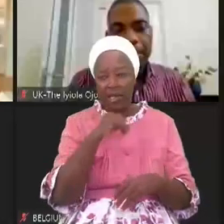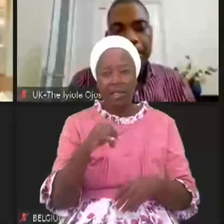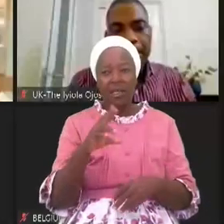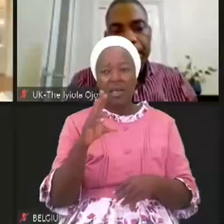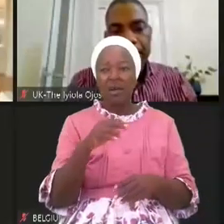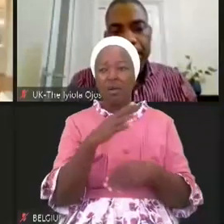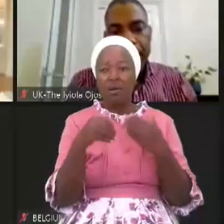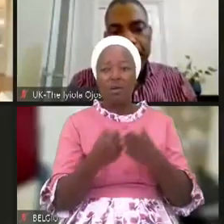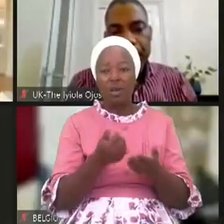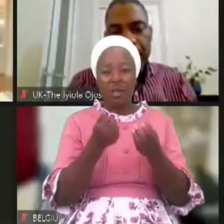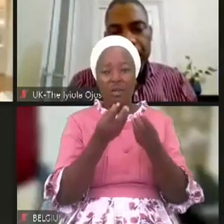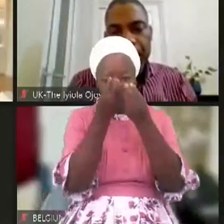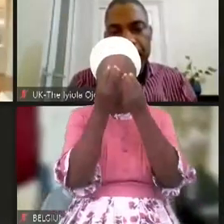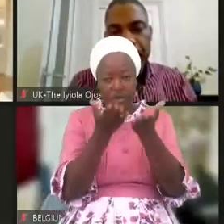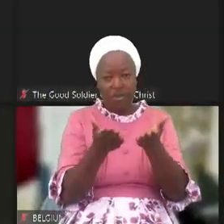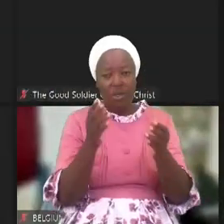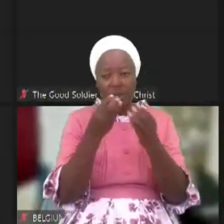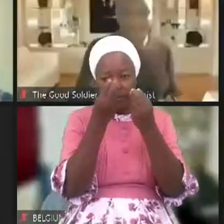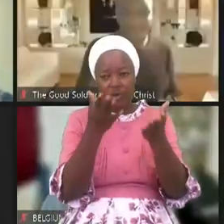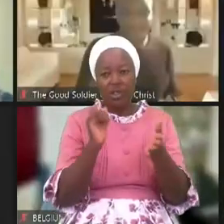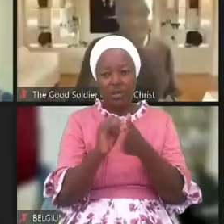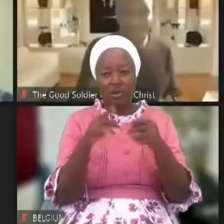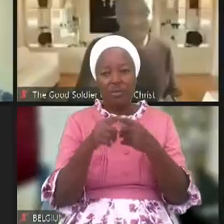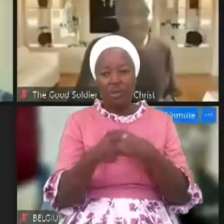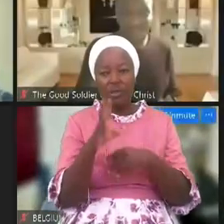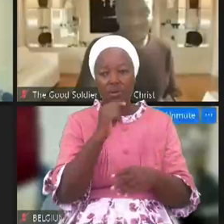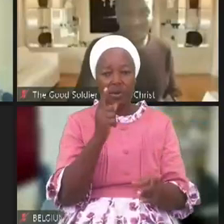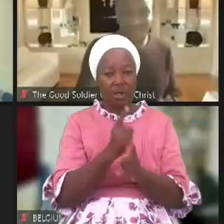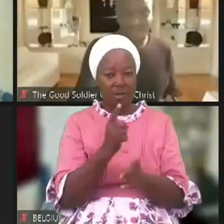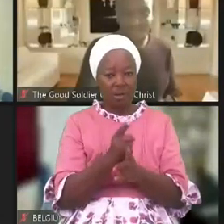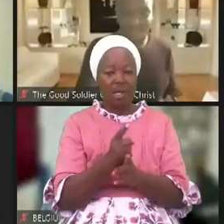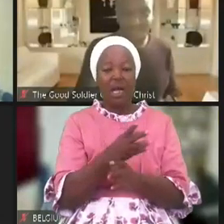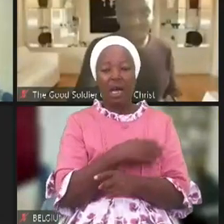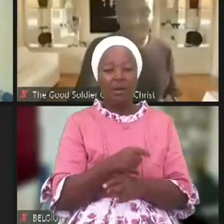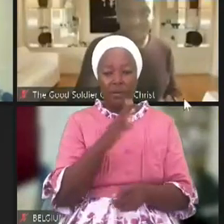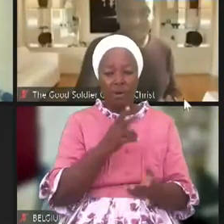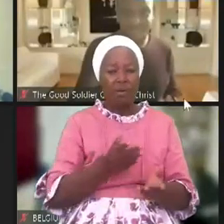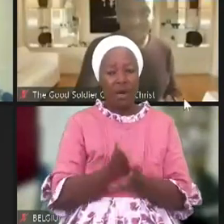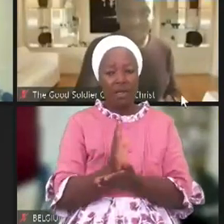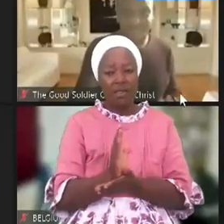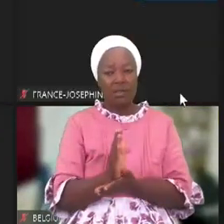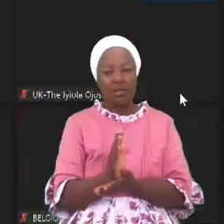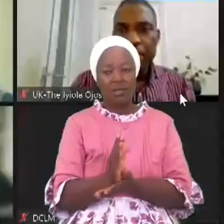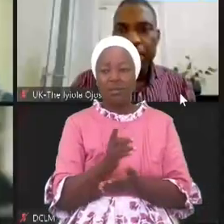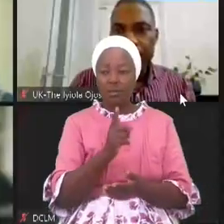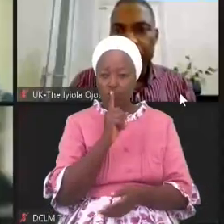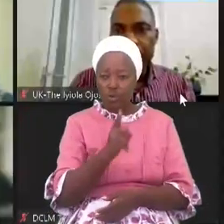Chaque information que vous donnez sera correcte. Correcte.